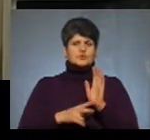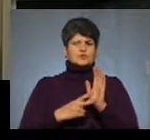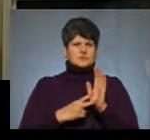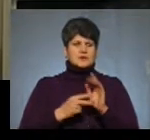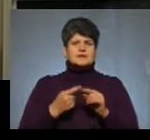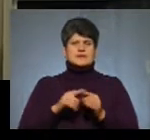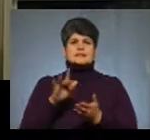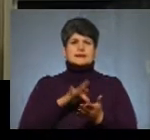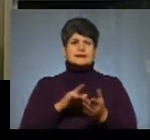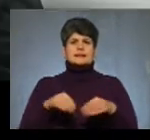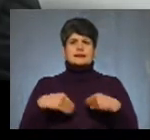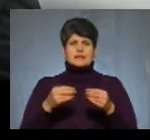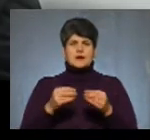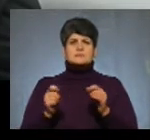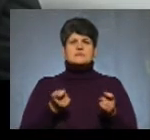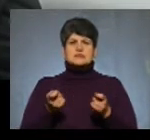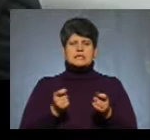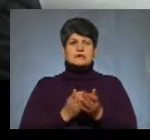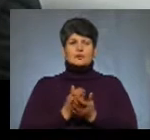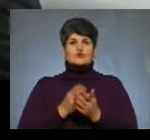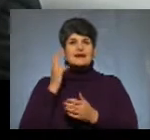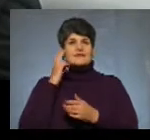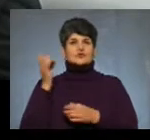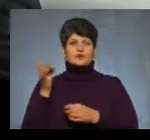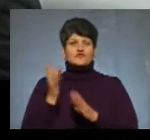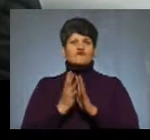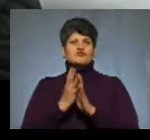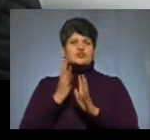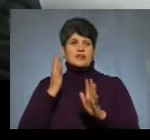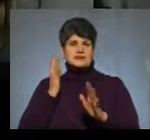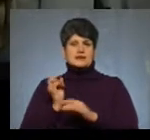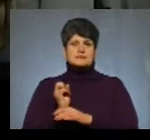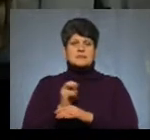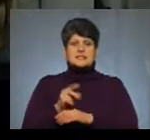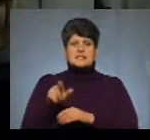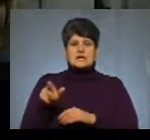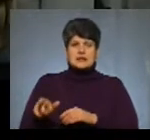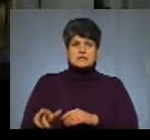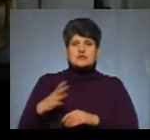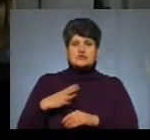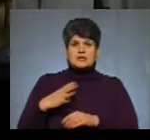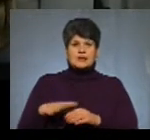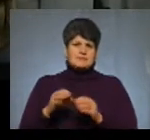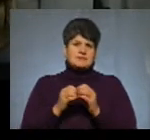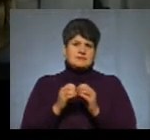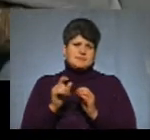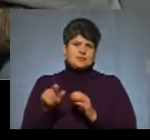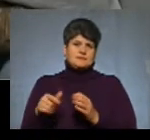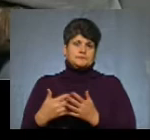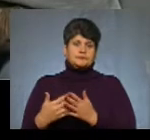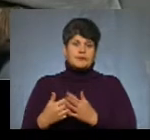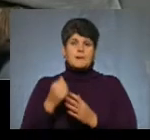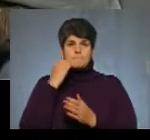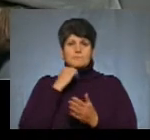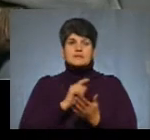Це центр надання адміністративних послуг Київського району. У черзі до спеціалістів на оформлення субсидії чекають десяток чоловік.